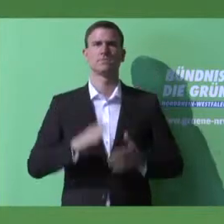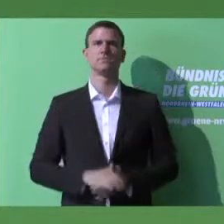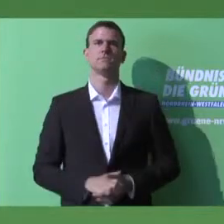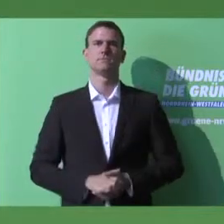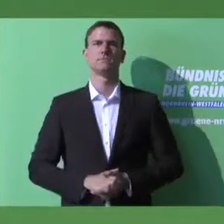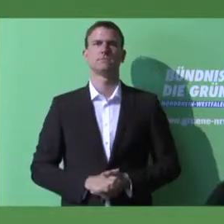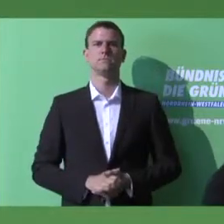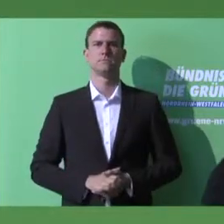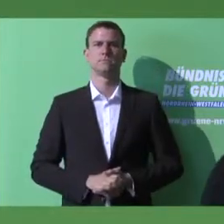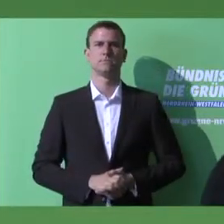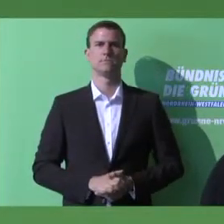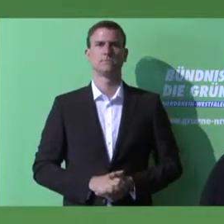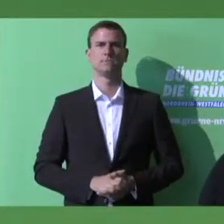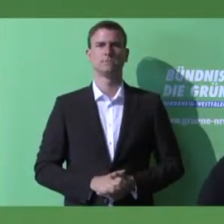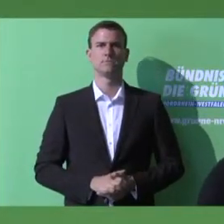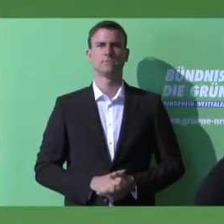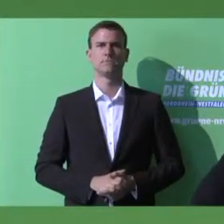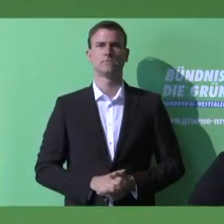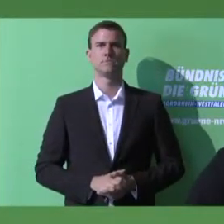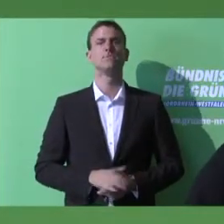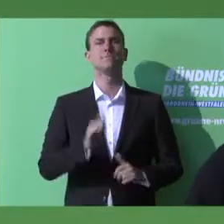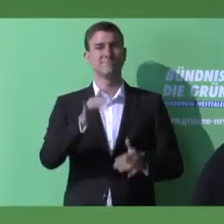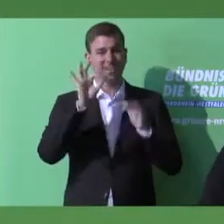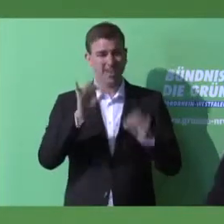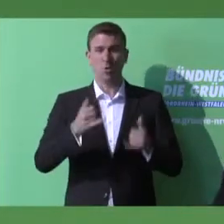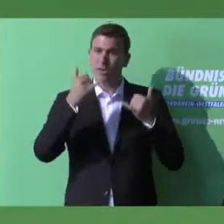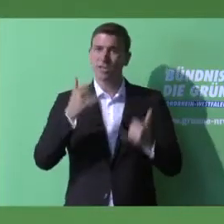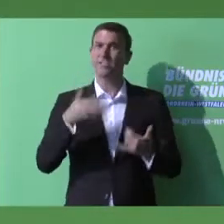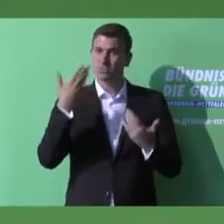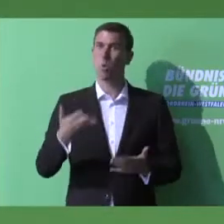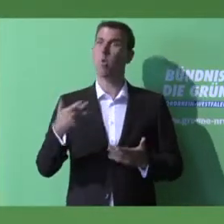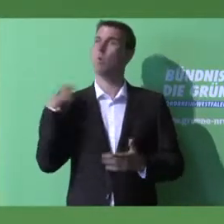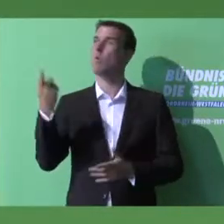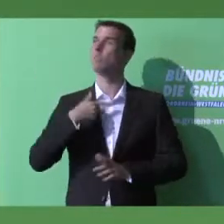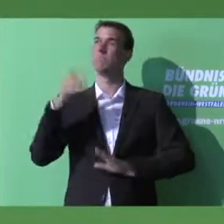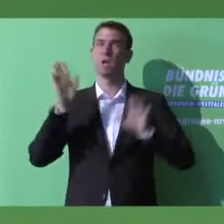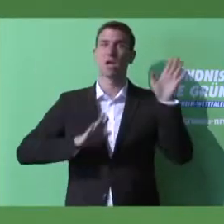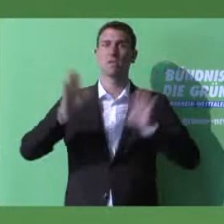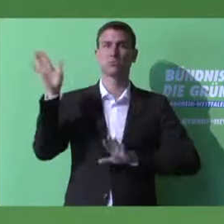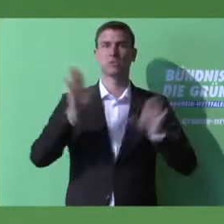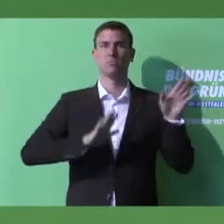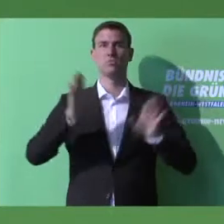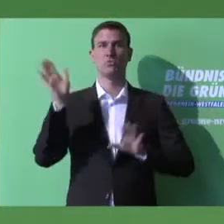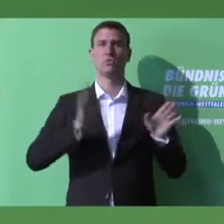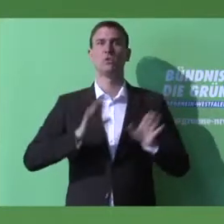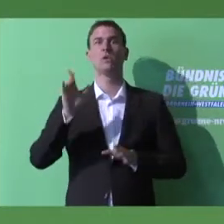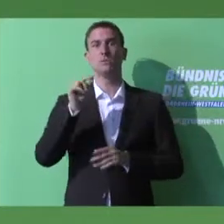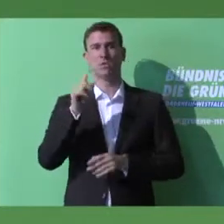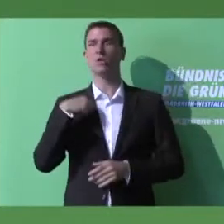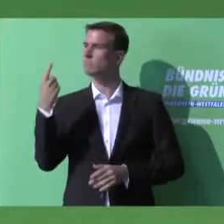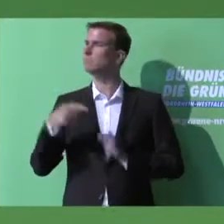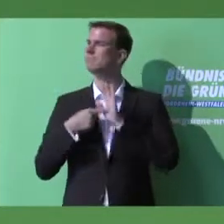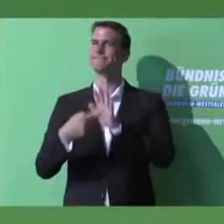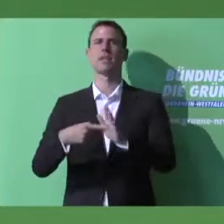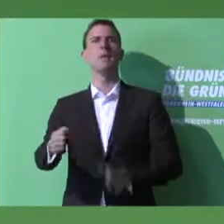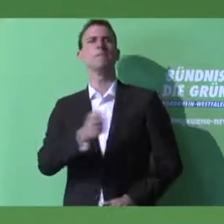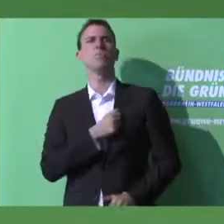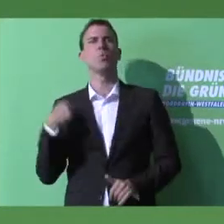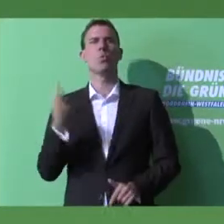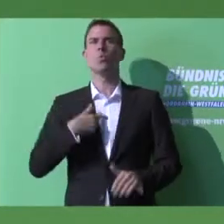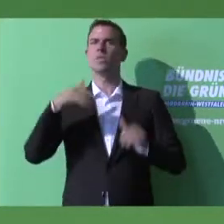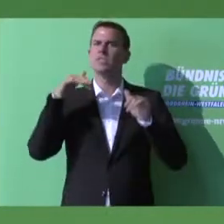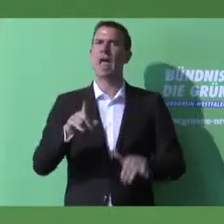Ja, und wir zeigen gerade mit diesem Votum, dass wir den Mut haben, uns auch mit